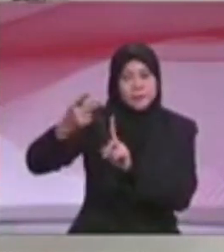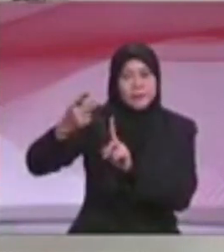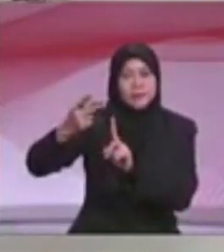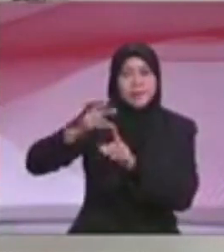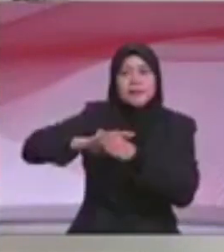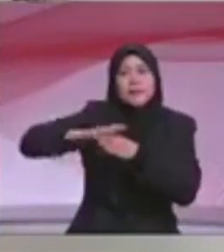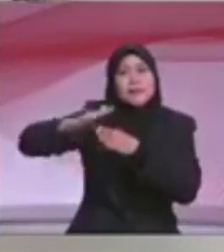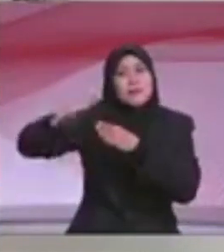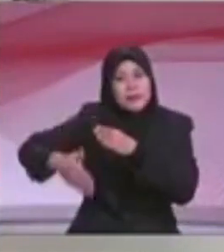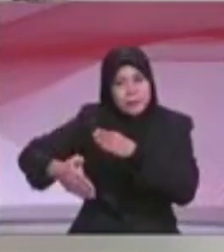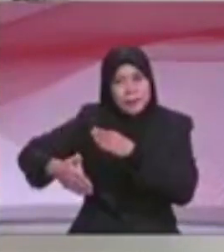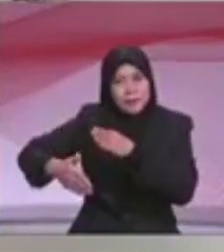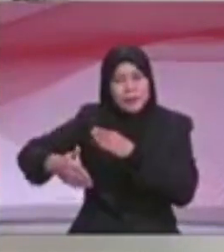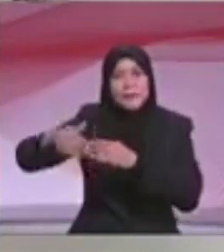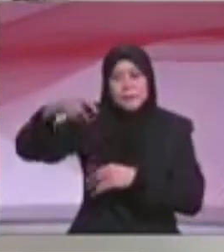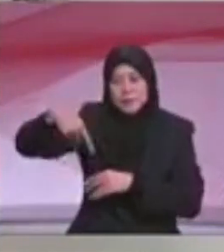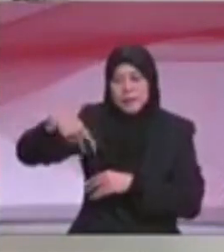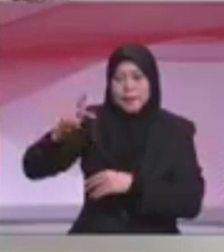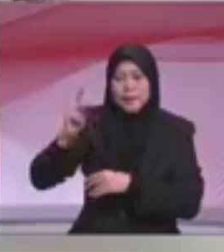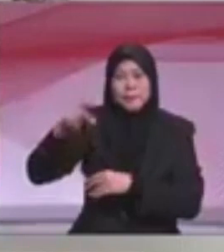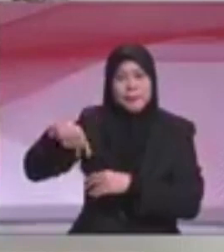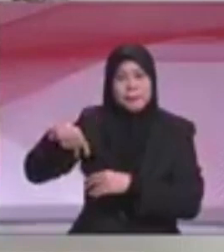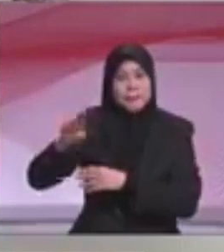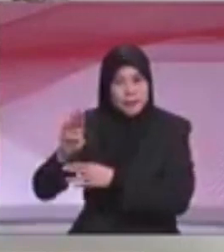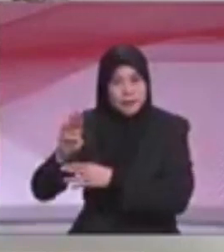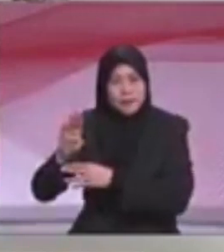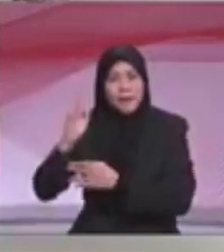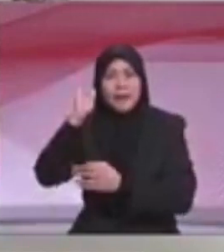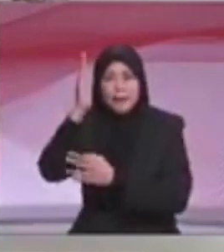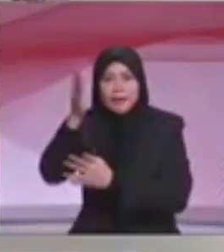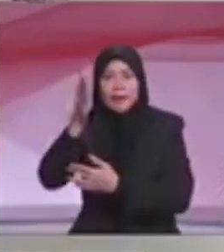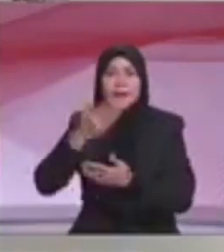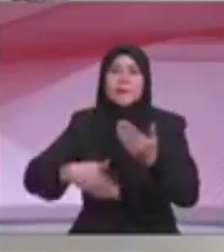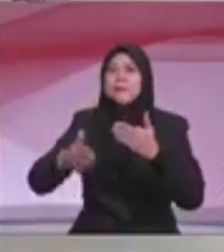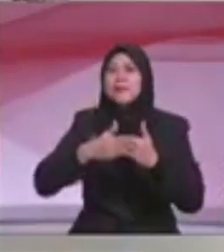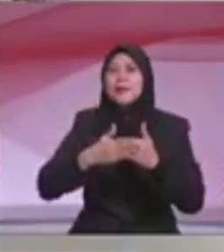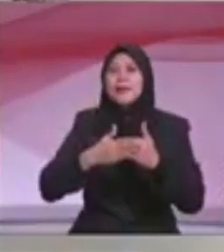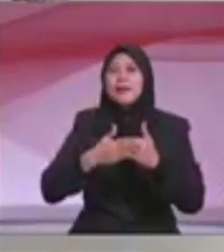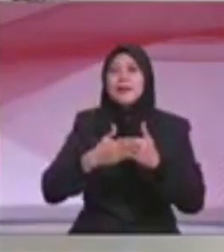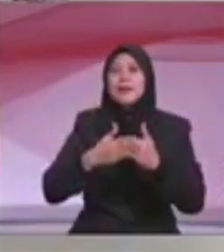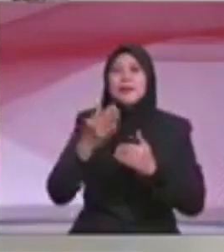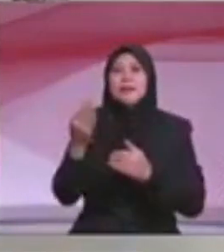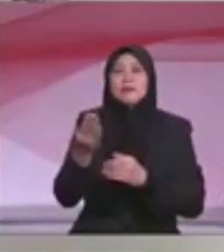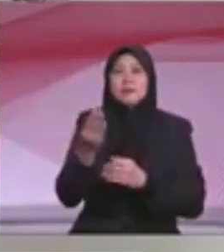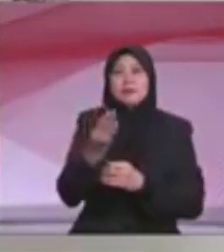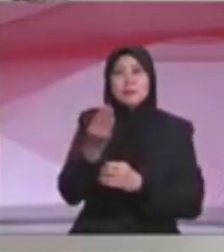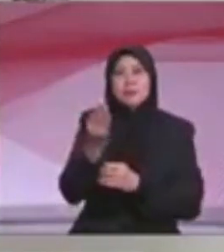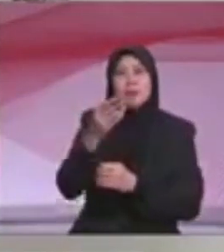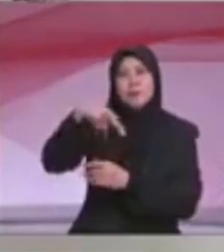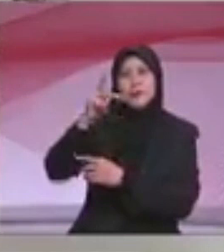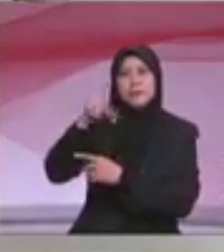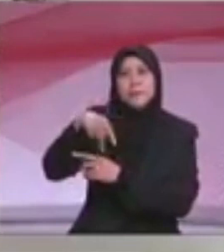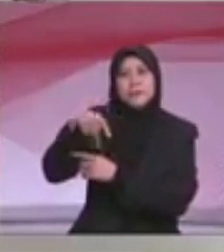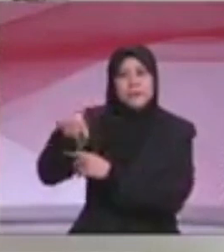ditamatkan PKPB dan akan kembali kepada PKPP, SOP